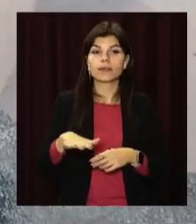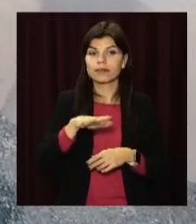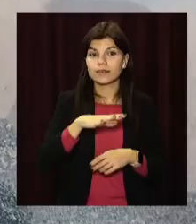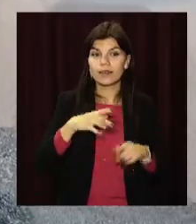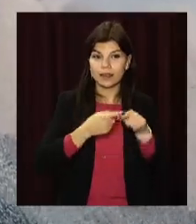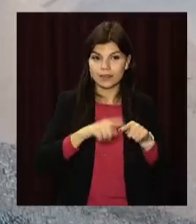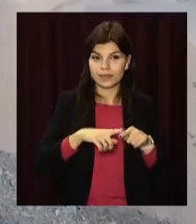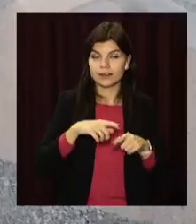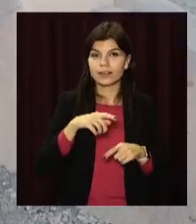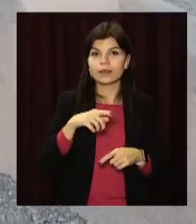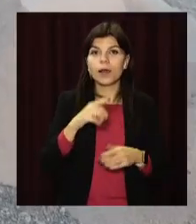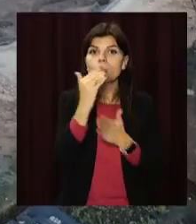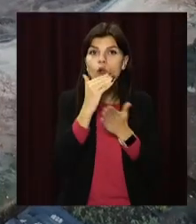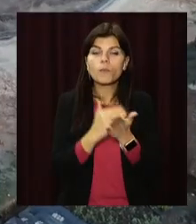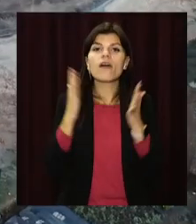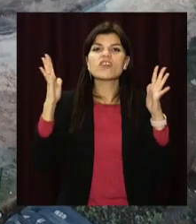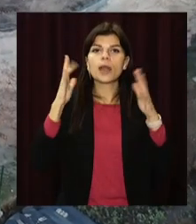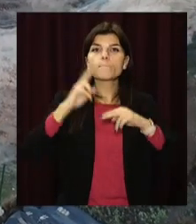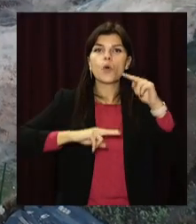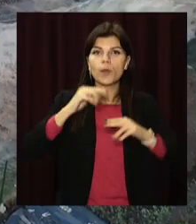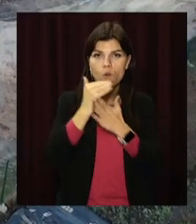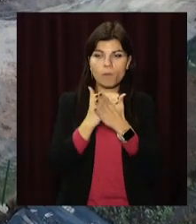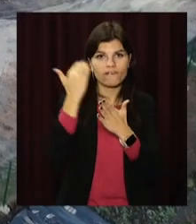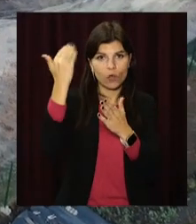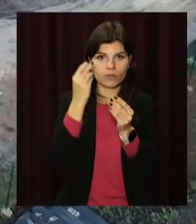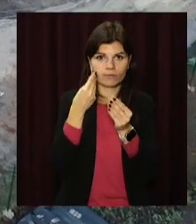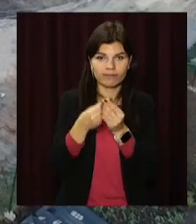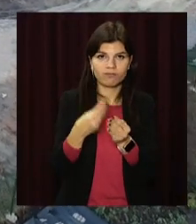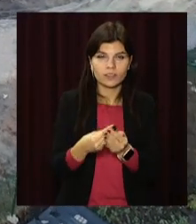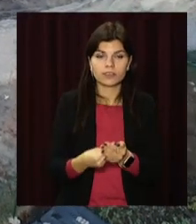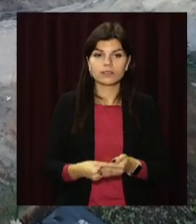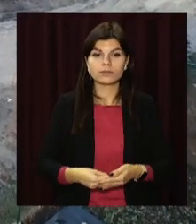номер 2 оновлюють за програмою «Велике будівництво». Яна Стриж, Open News, телеканал «Відкритий».